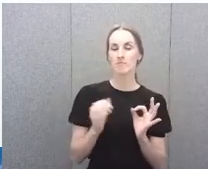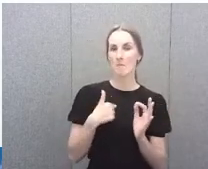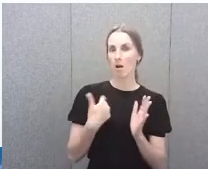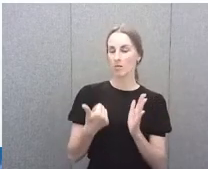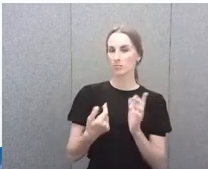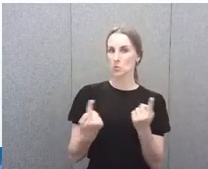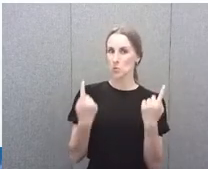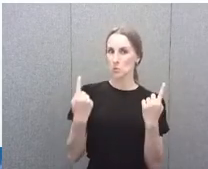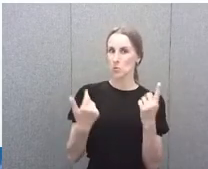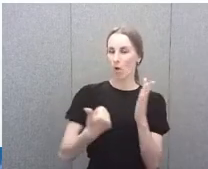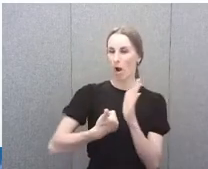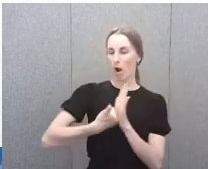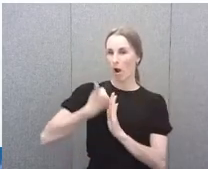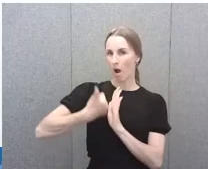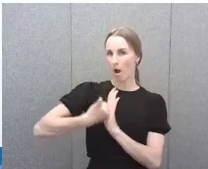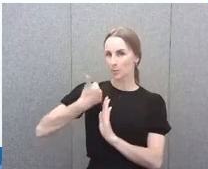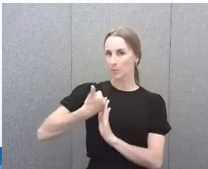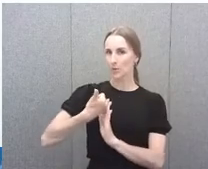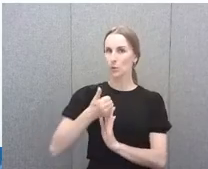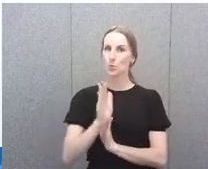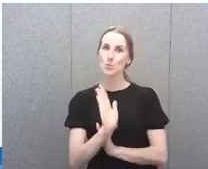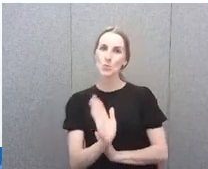Для меня огромная